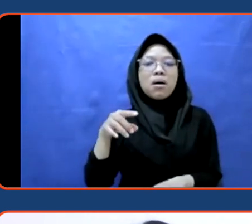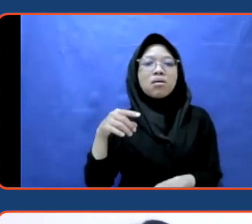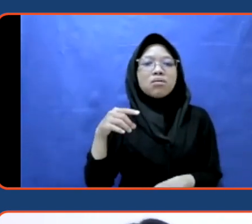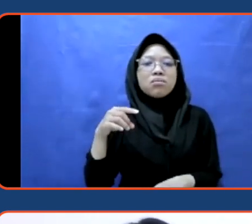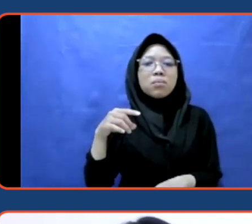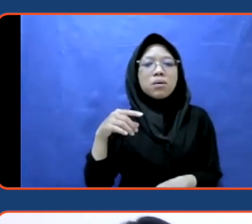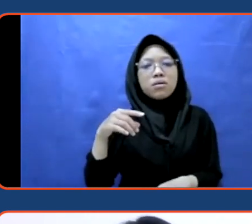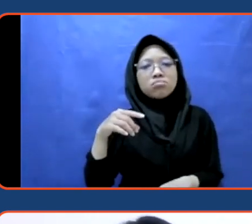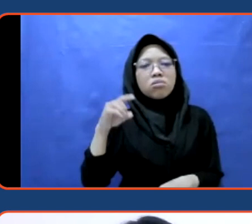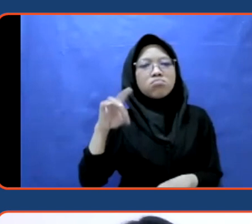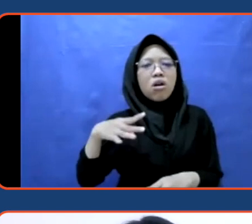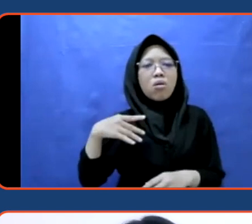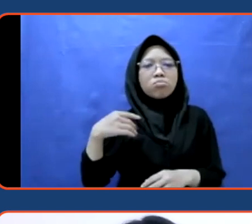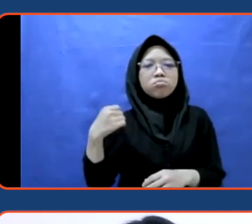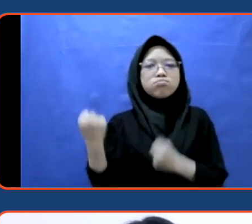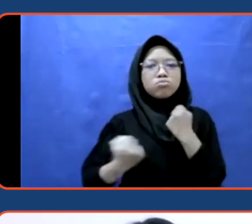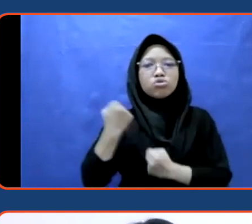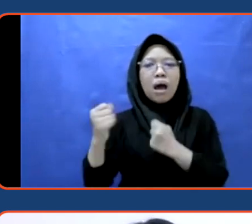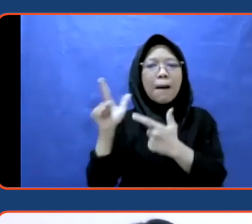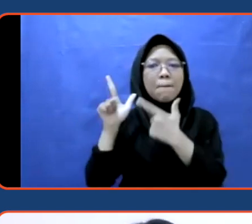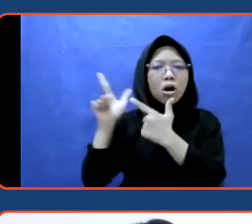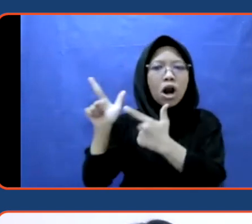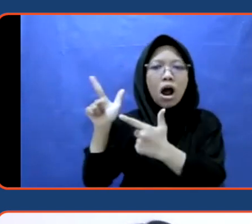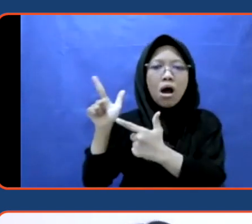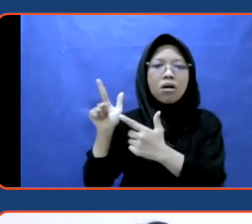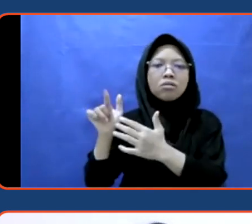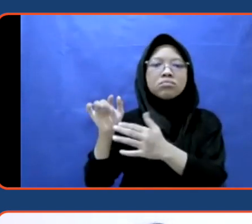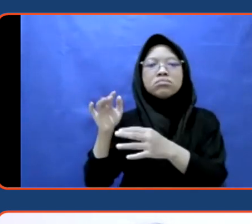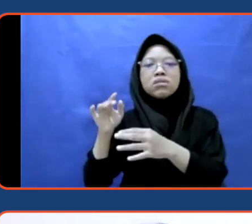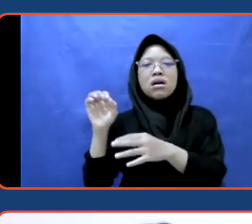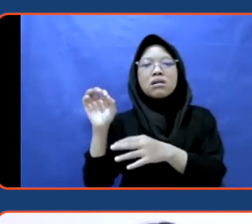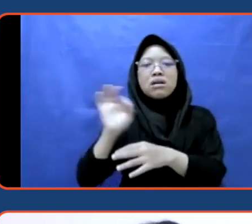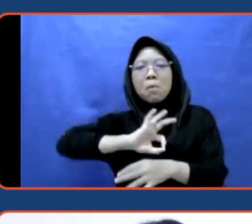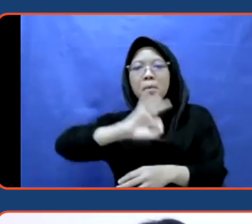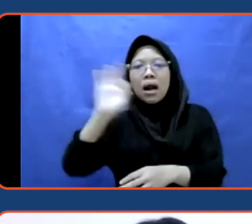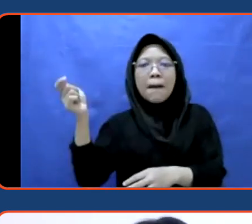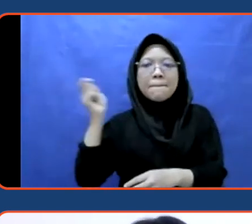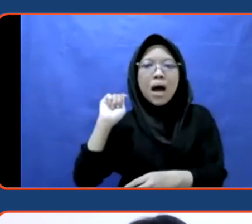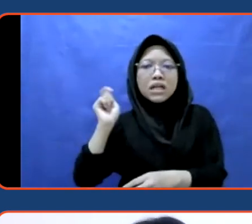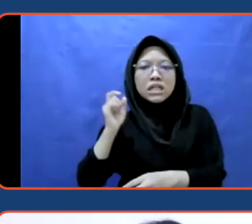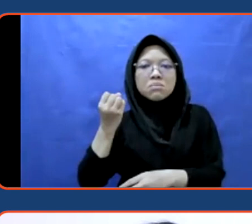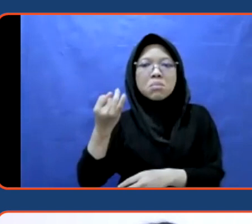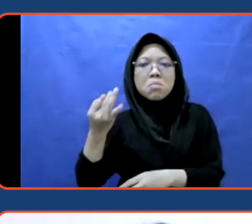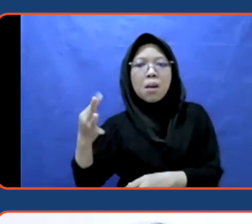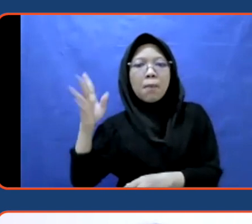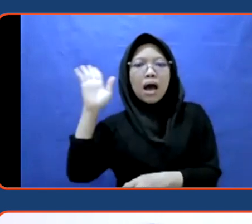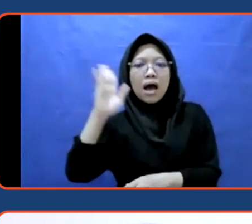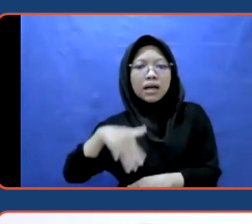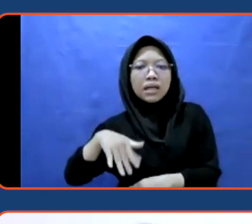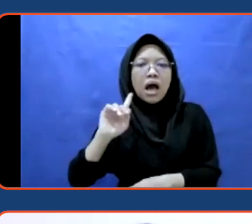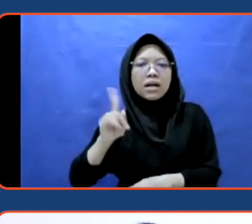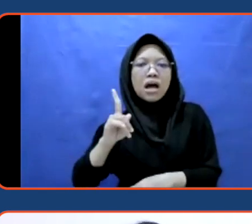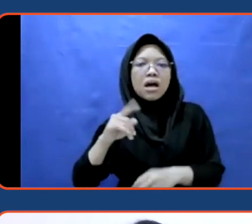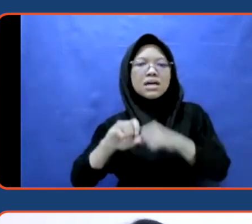karena uang Halo anda bau darah dari menetes dari dadanya karena